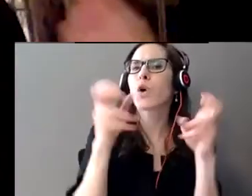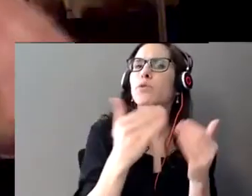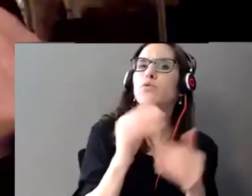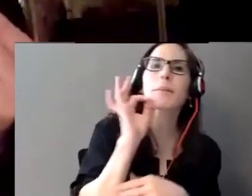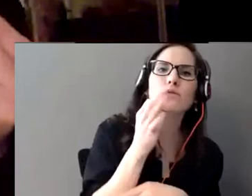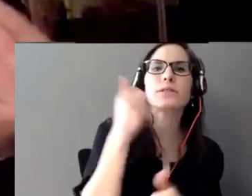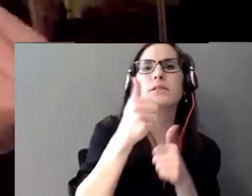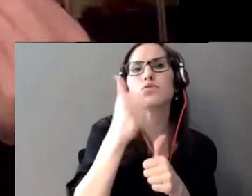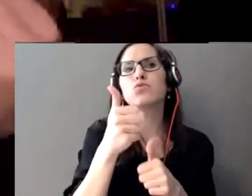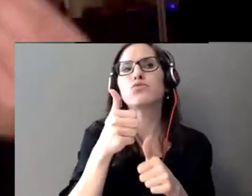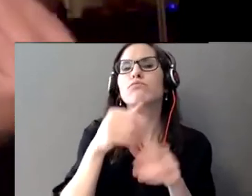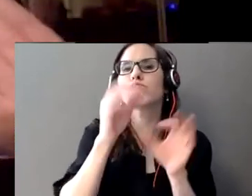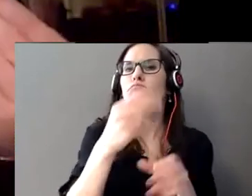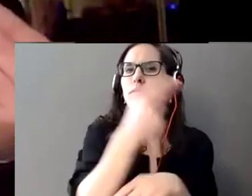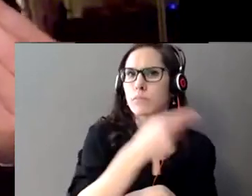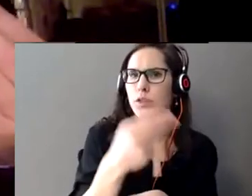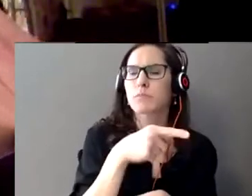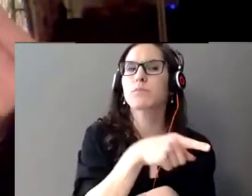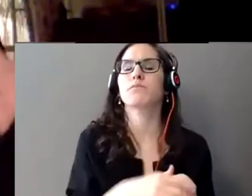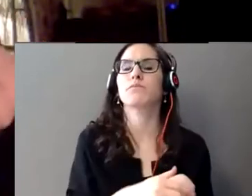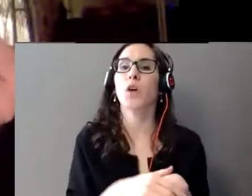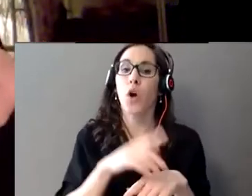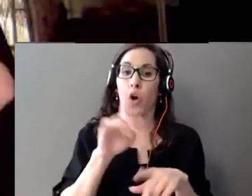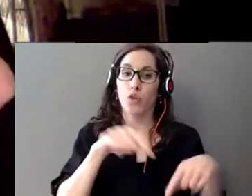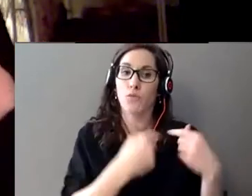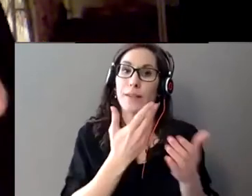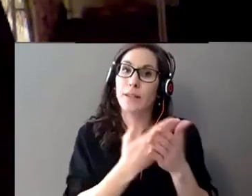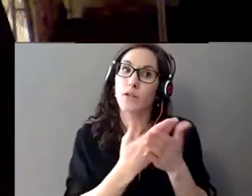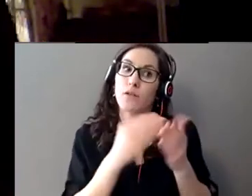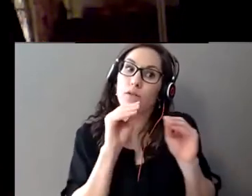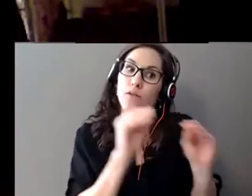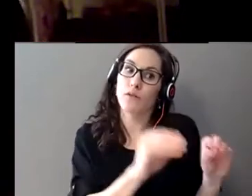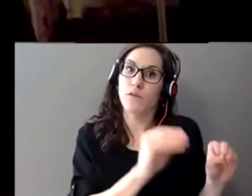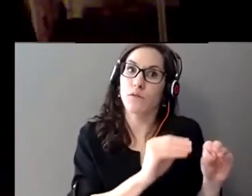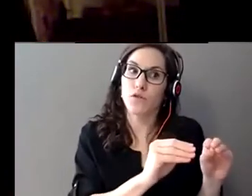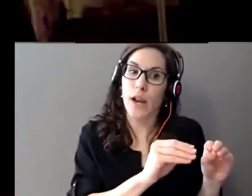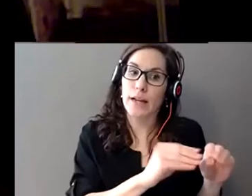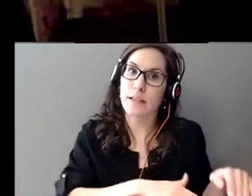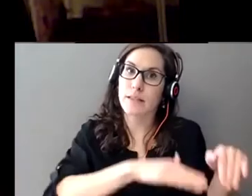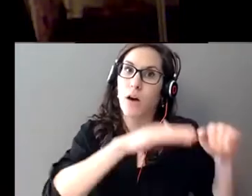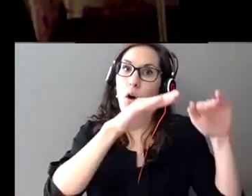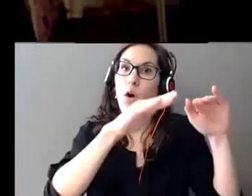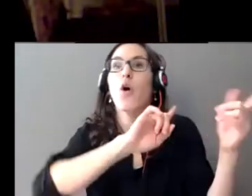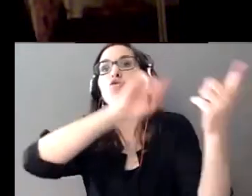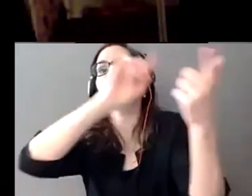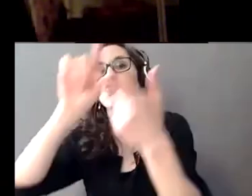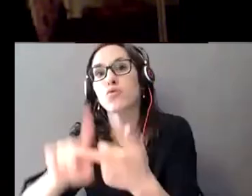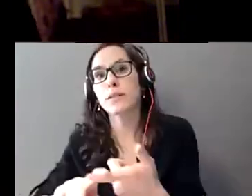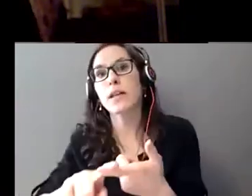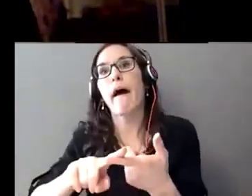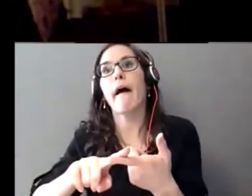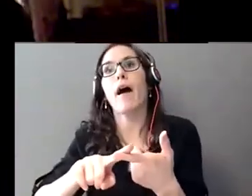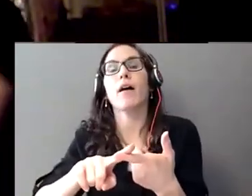leur scolarisation, depuis leur scolarisation jusqu'à l'insertion, en tout cas les tentatives d'insertion dans le monde professionnel.